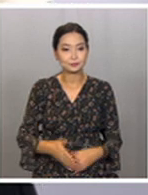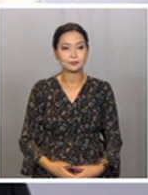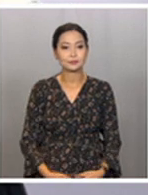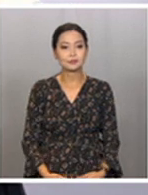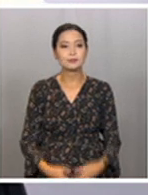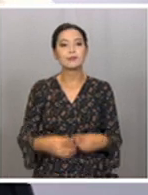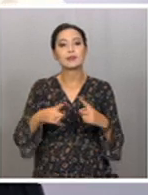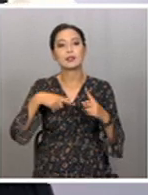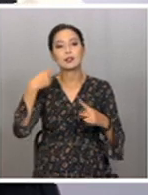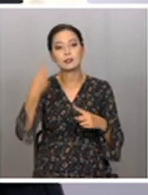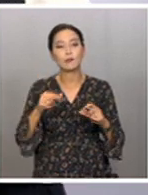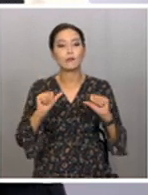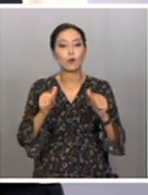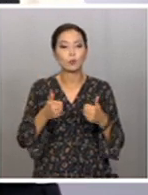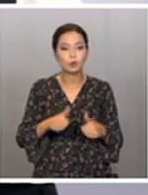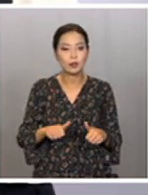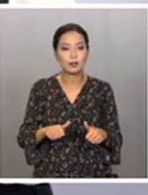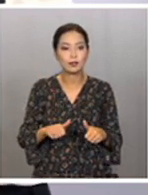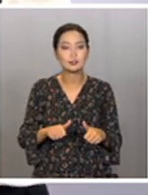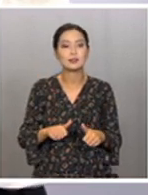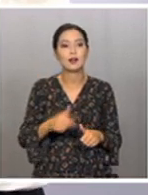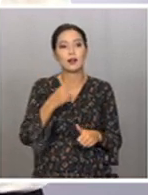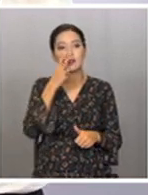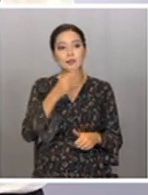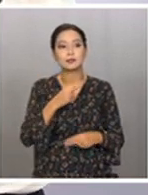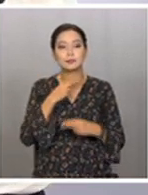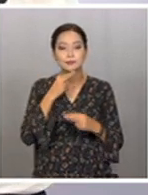Келесі формулаларды жазыңыздар.